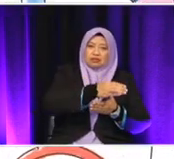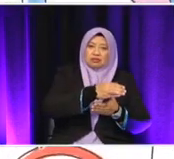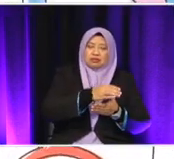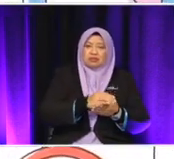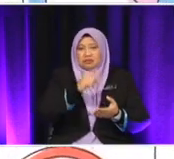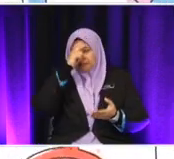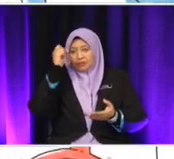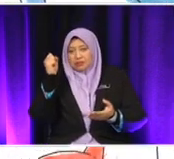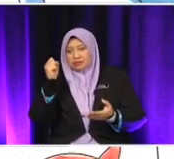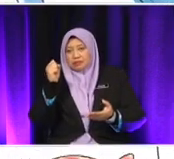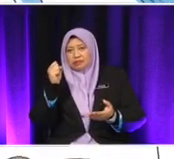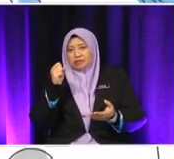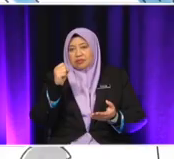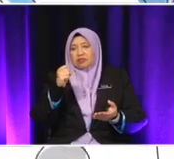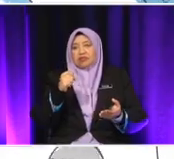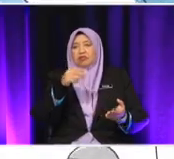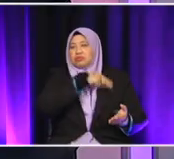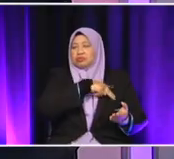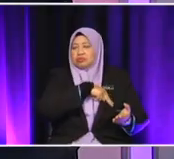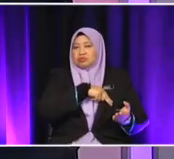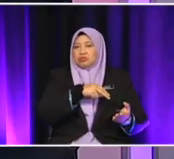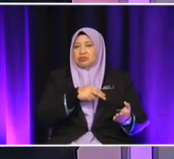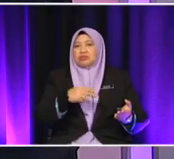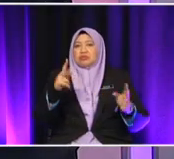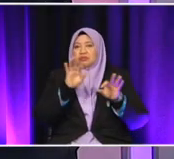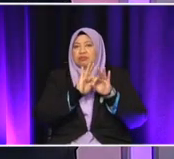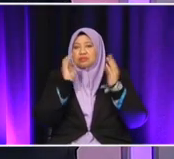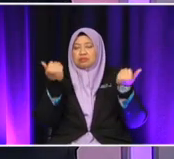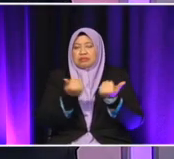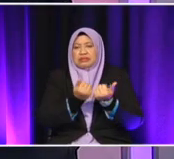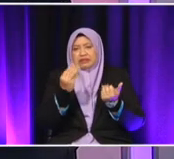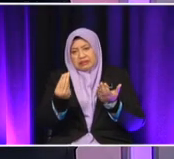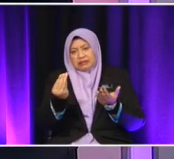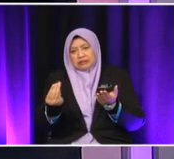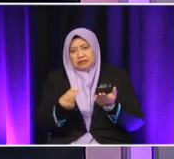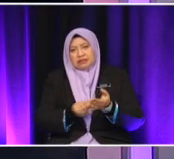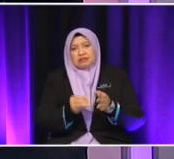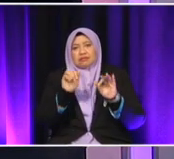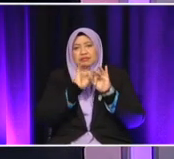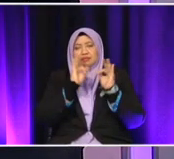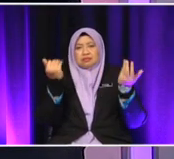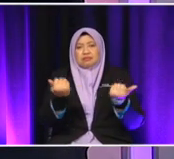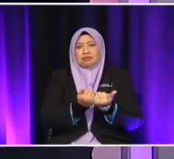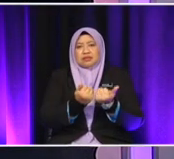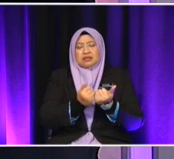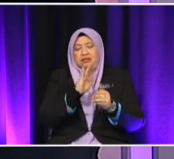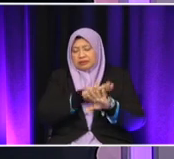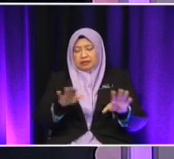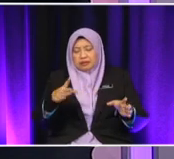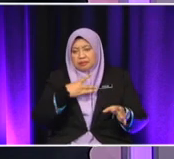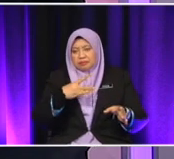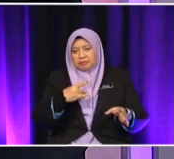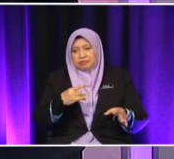menurun sebab sekarang untuk Syarikat sudah tidak banyak Syarikat biasanya firma tidak lagi berminat untuk